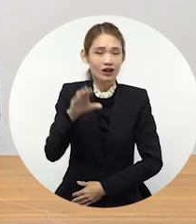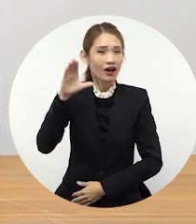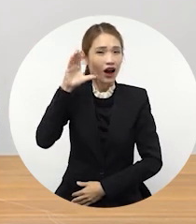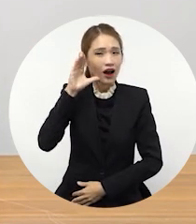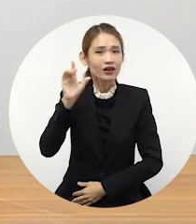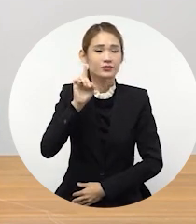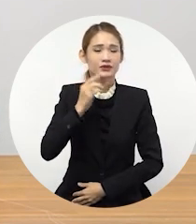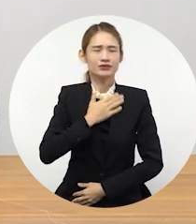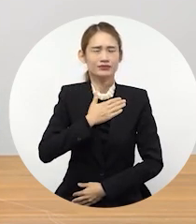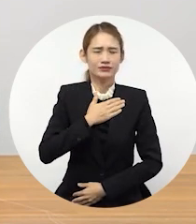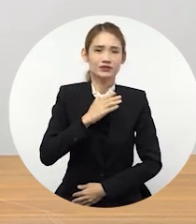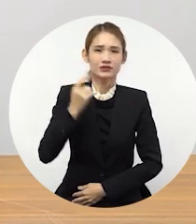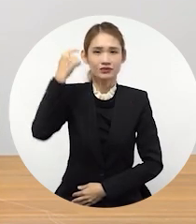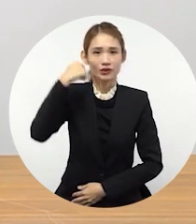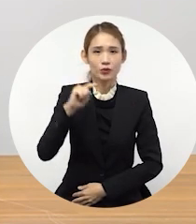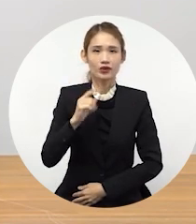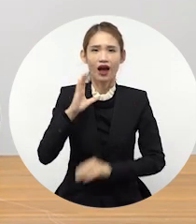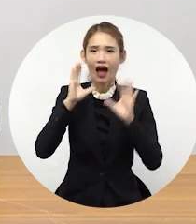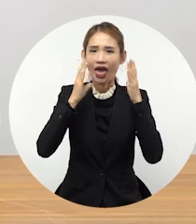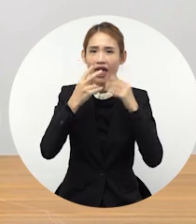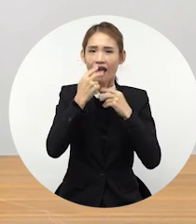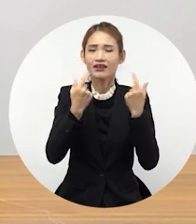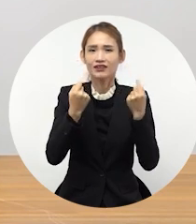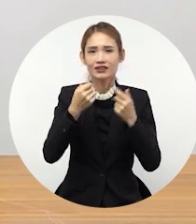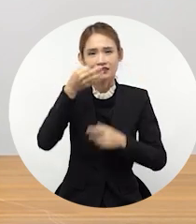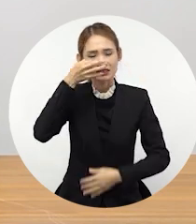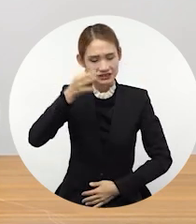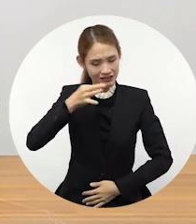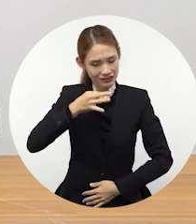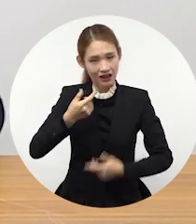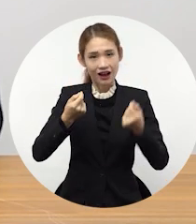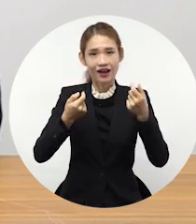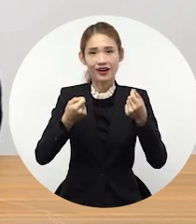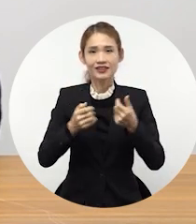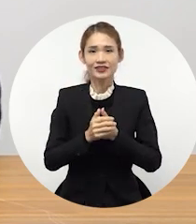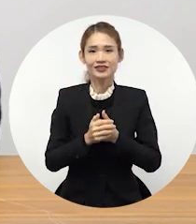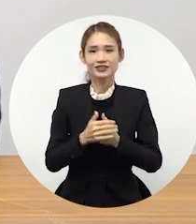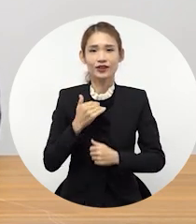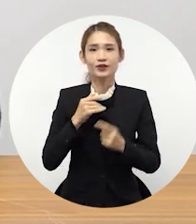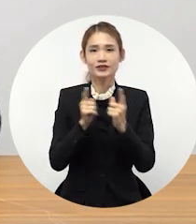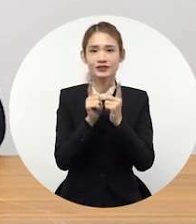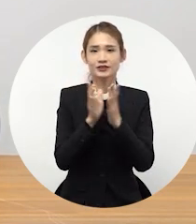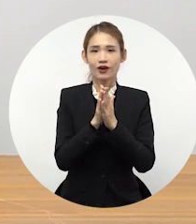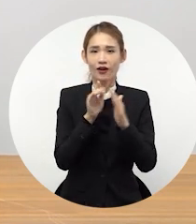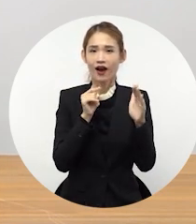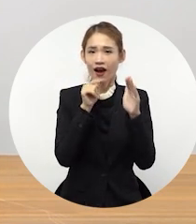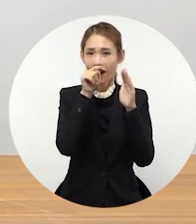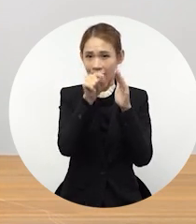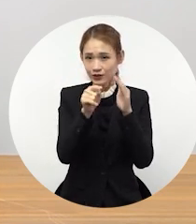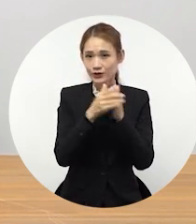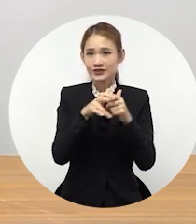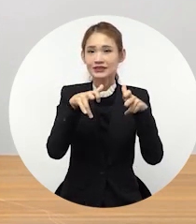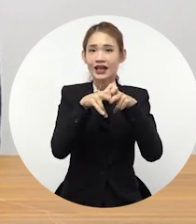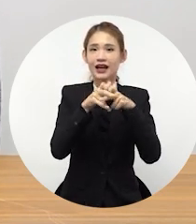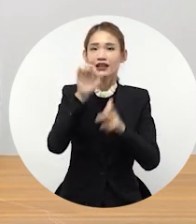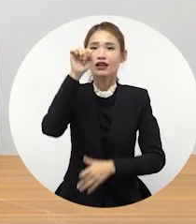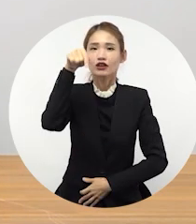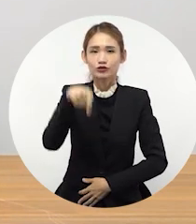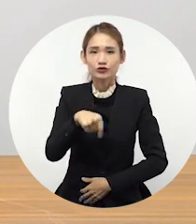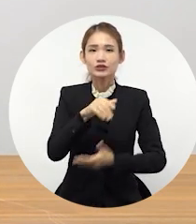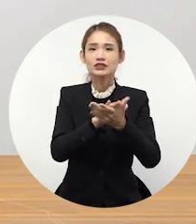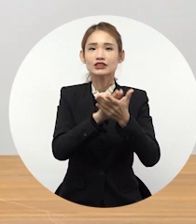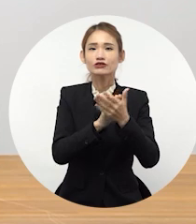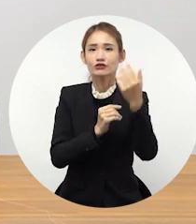이렇게 얘기하면 어떻게 들릴까? 그러네요. 나를 약간 애 취급하는 건가? 라는 생각이 들 수 있잖아요. 맞습니다. 근데 저희는 실제로 어딜 가도